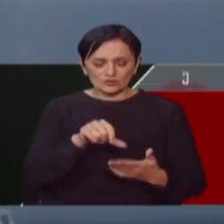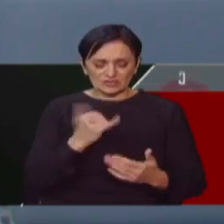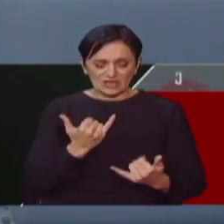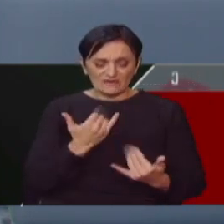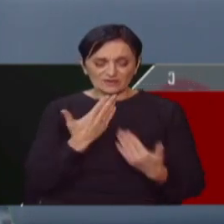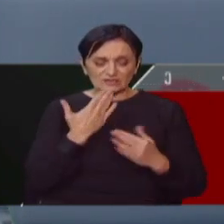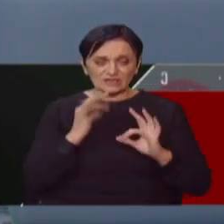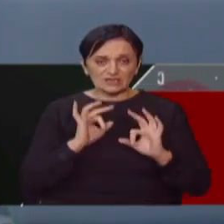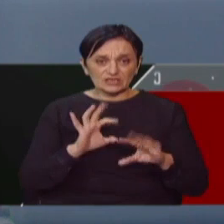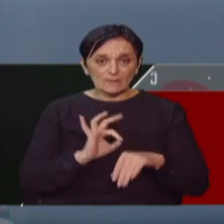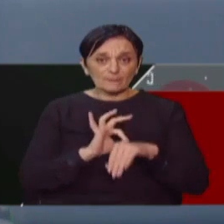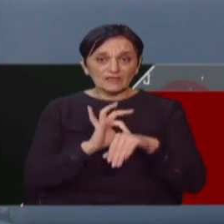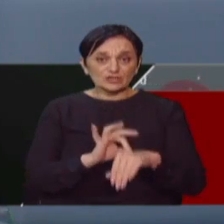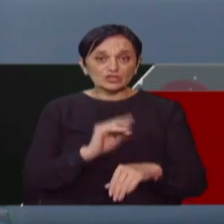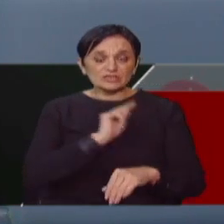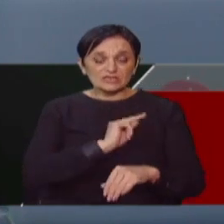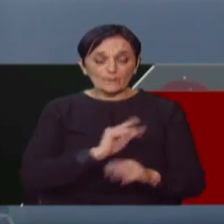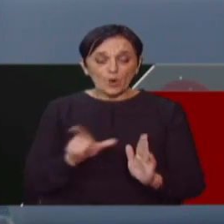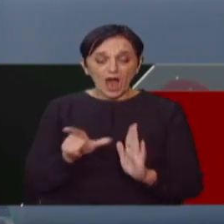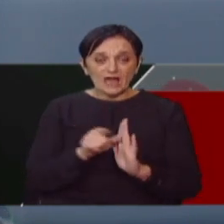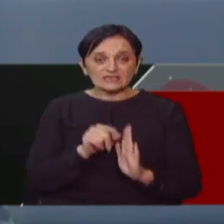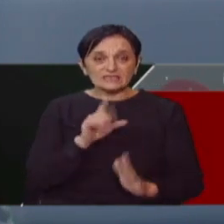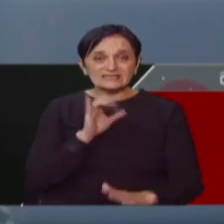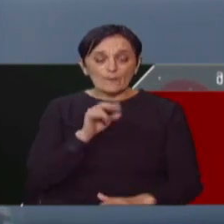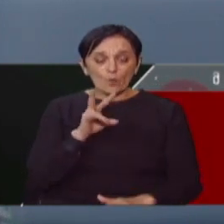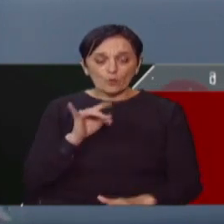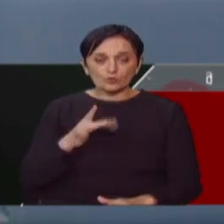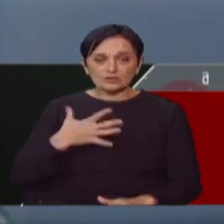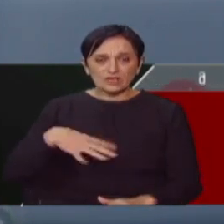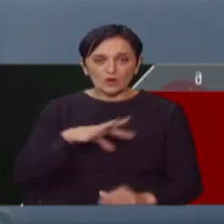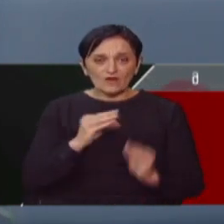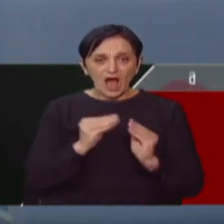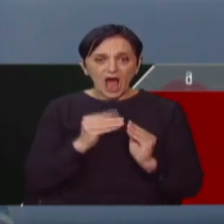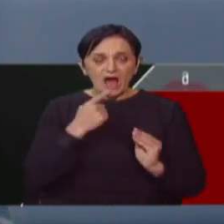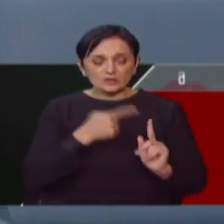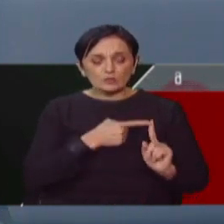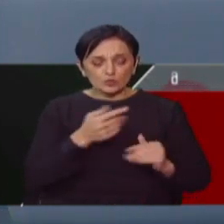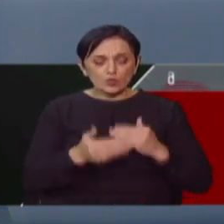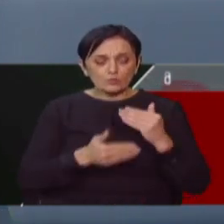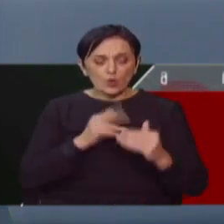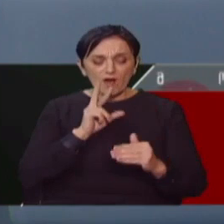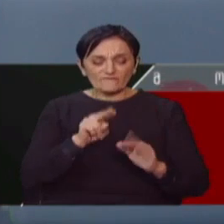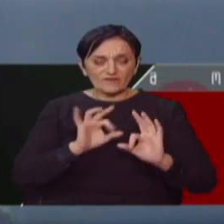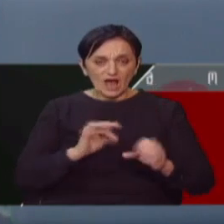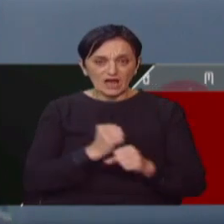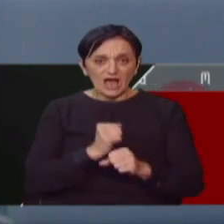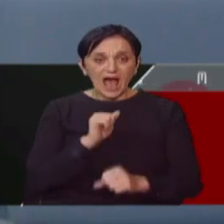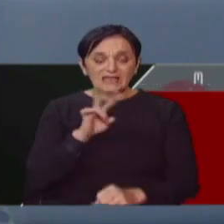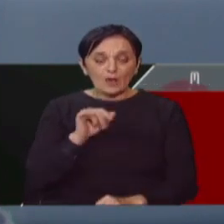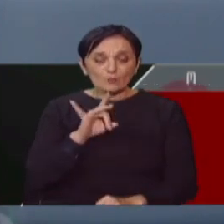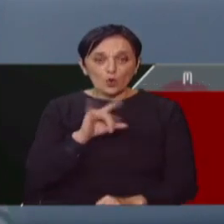დღევანდელი გზავნილიც ჩასატარებელ სამუშაოებთან ერთად დიმიტრის ავრამოპულოსის საქართველოს 10 წლიან პროგრესზე აკეთებს აქცენტს. ანა